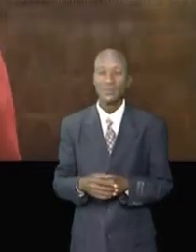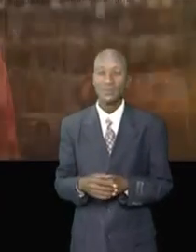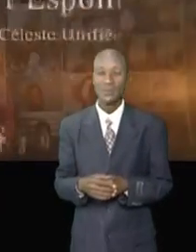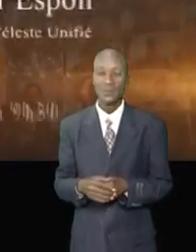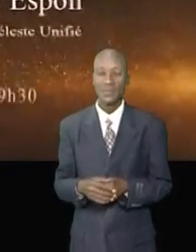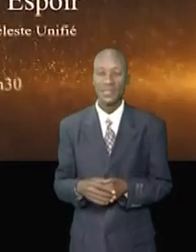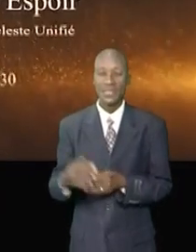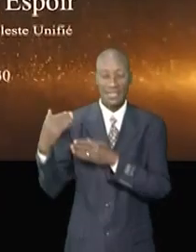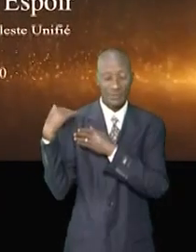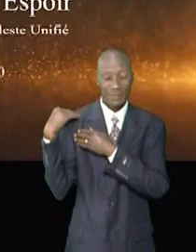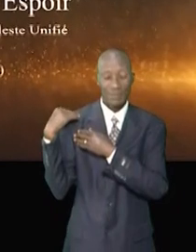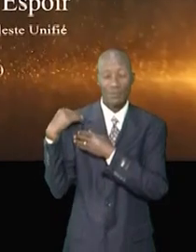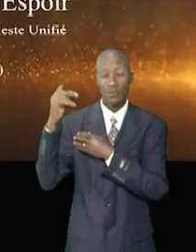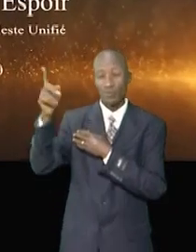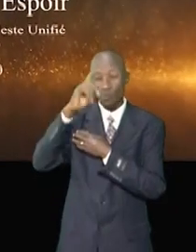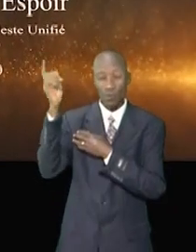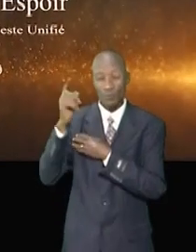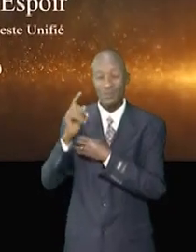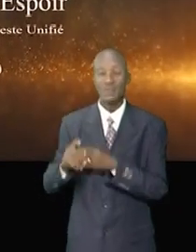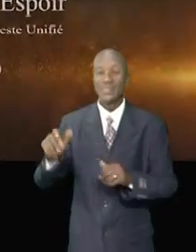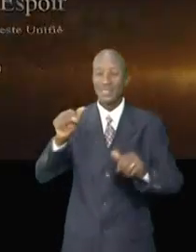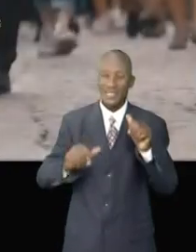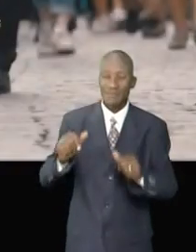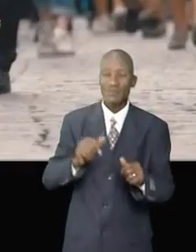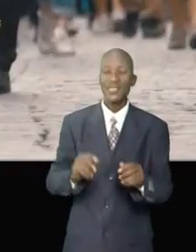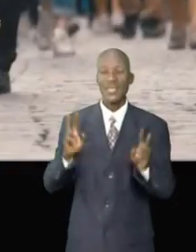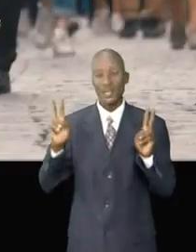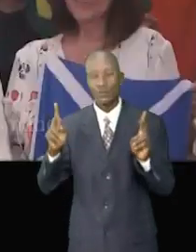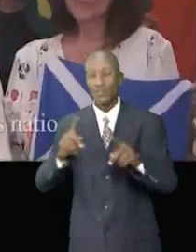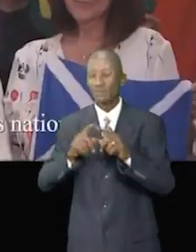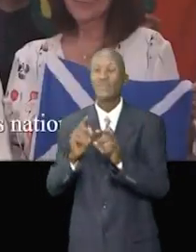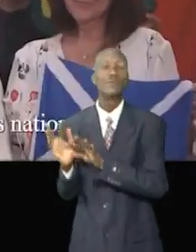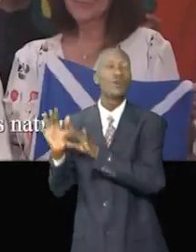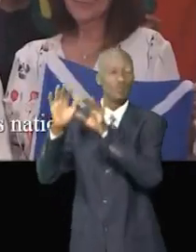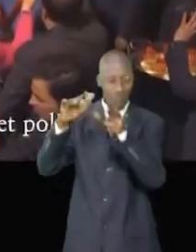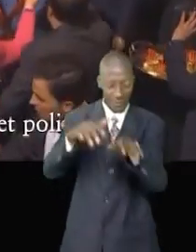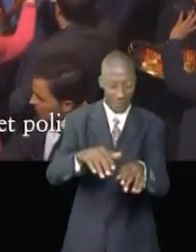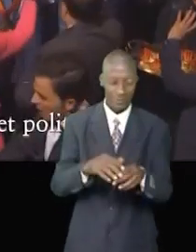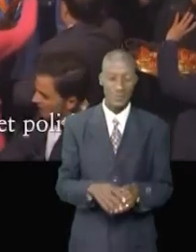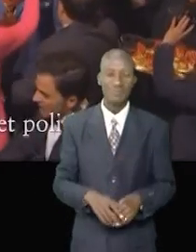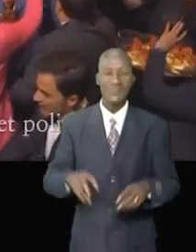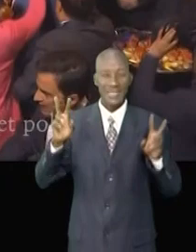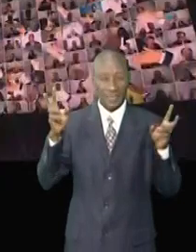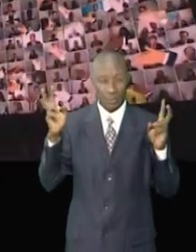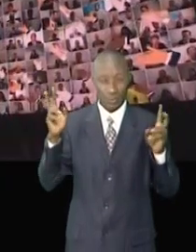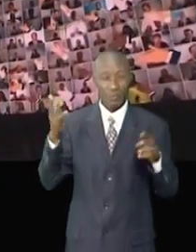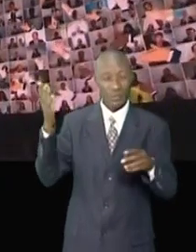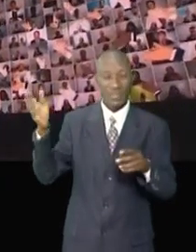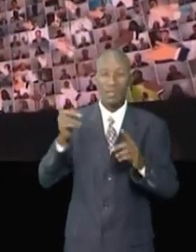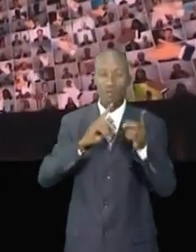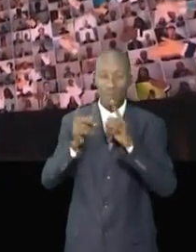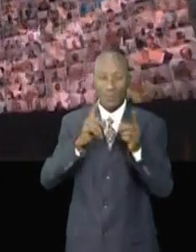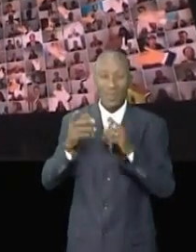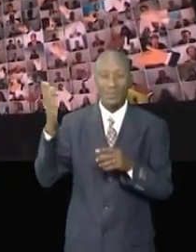du monde scientifique, politique et religieux. De la pandémie à la paix est le thème qui sera développé pendant cet événement qui